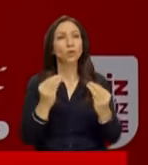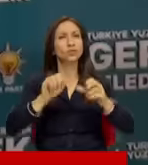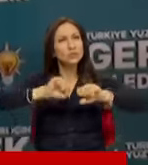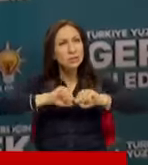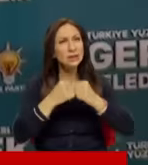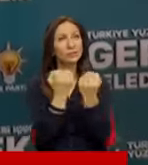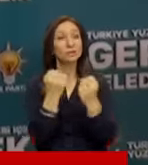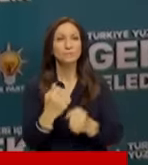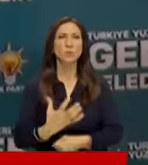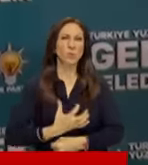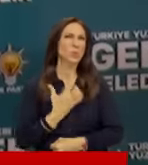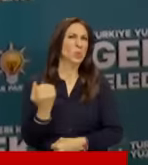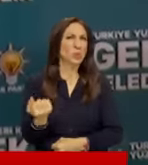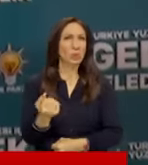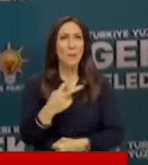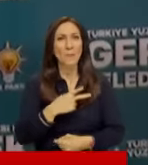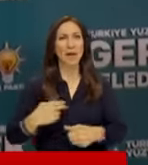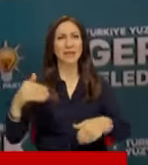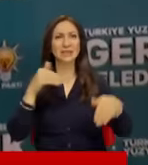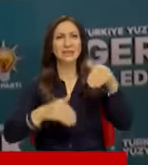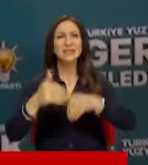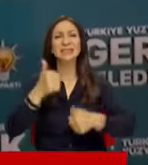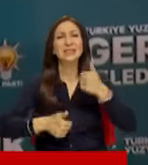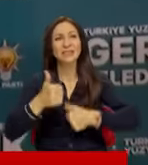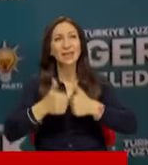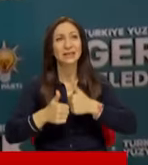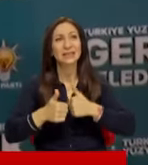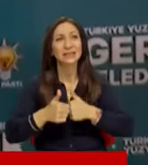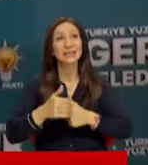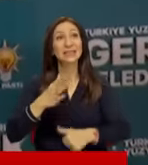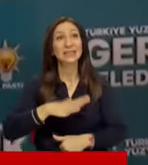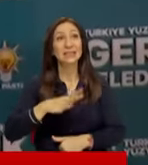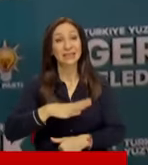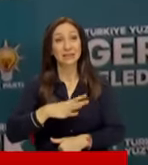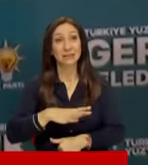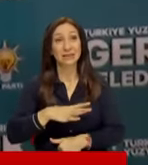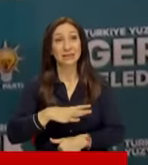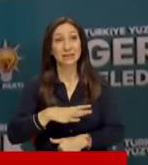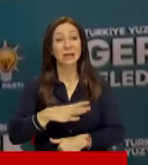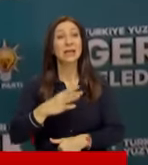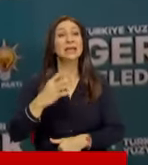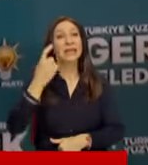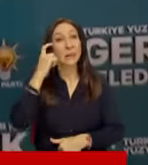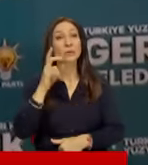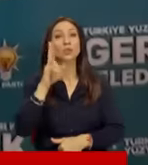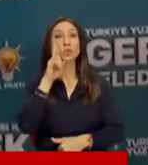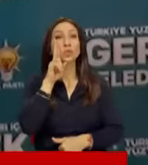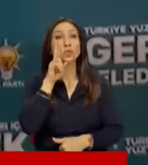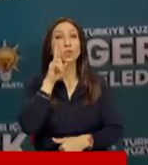tuzla buz etmiştir. Maalesef yerel seçim imtihanından istediğimiz, umduğumuz